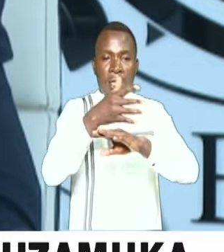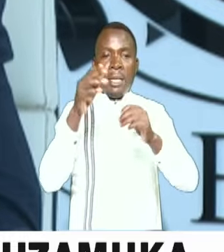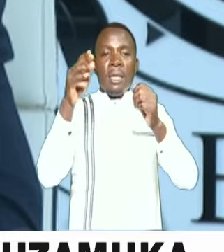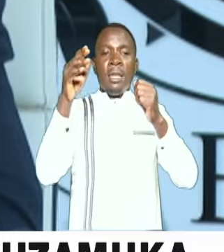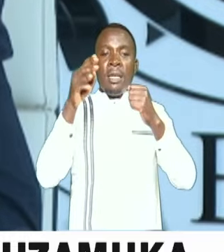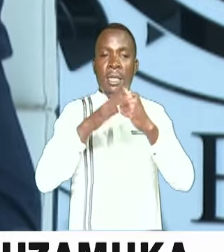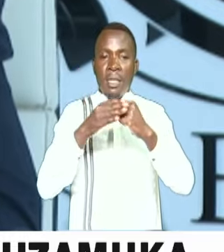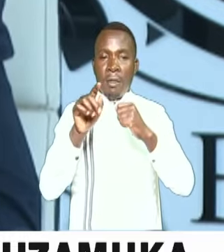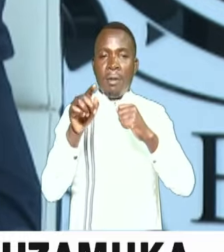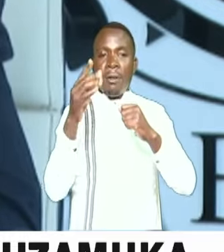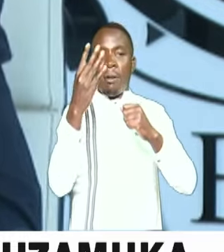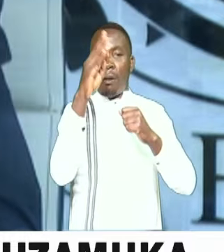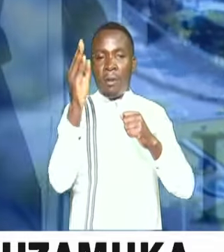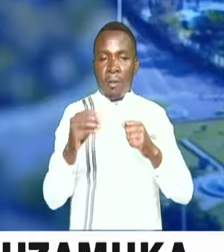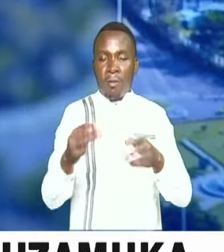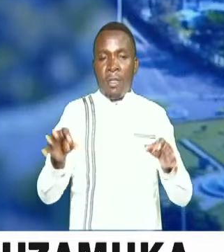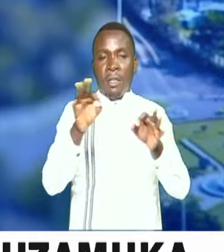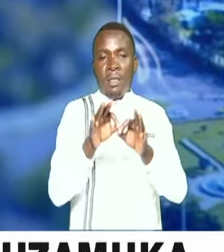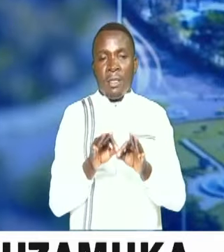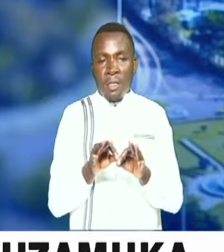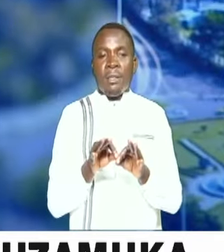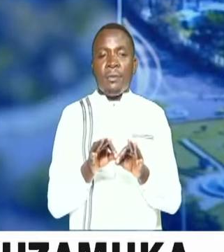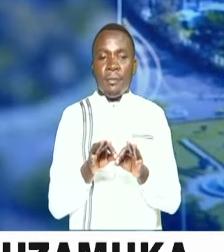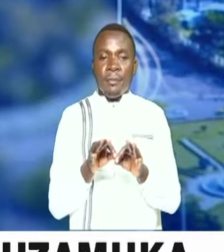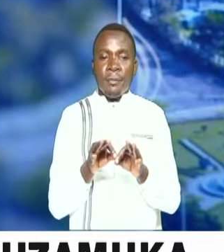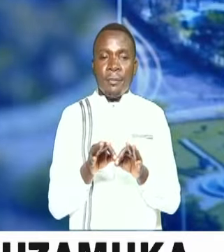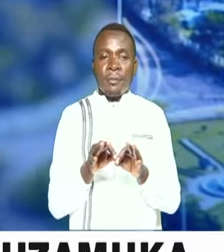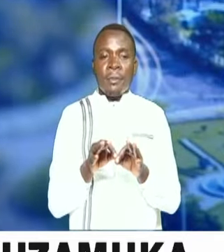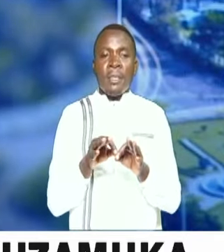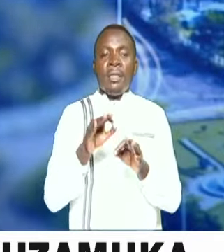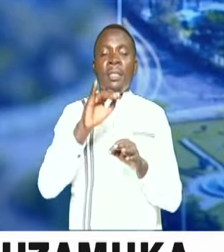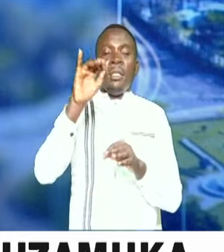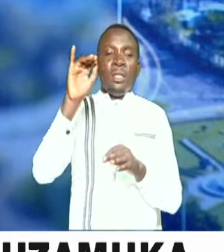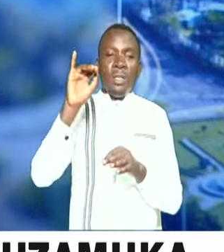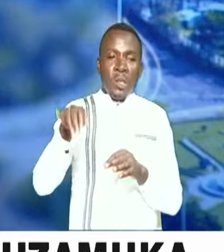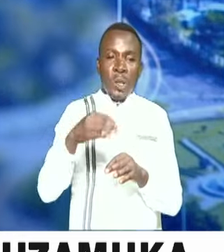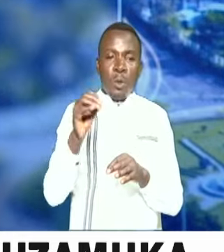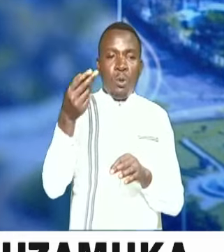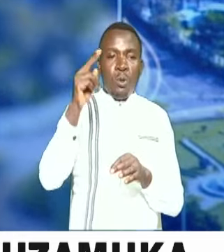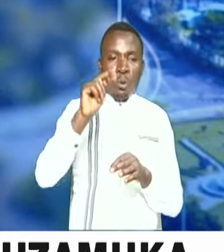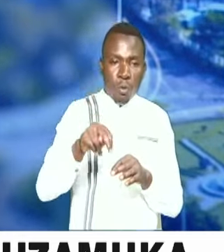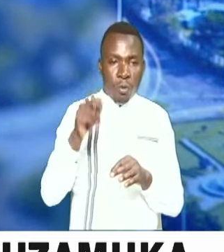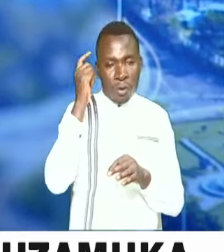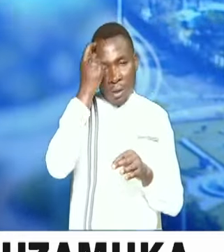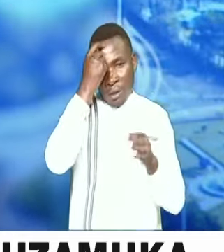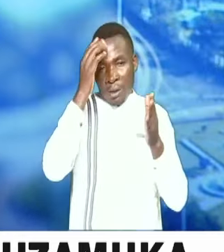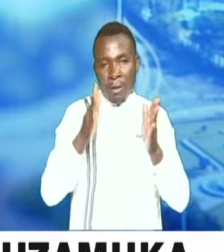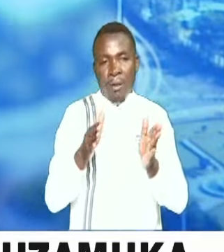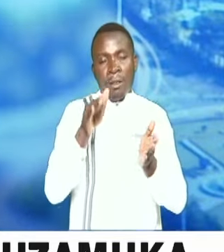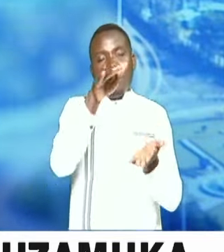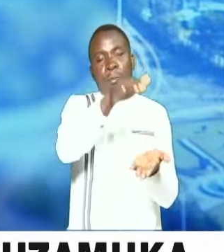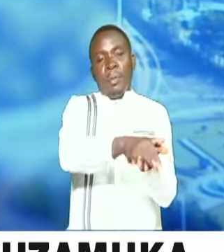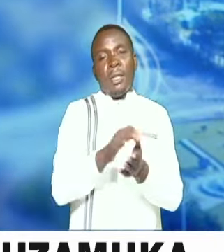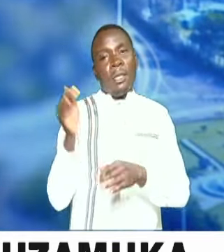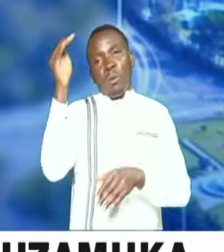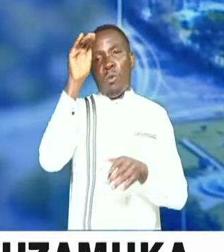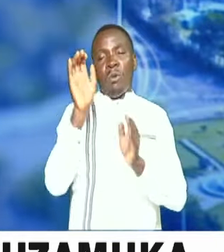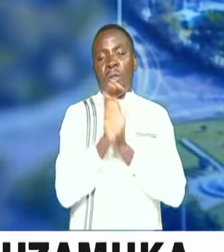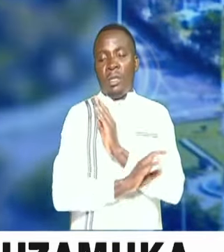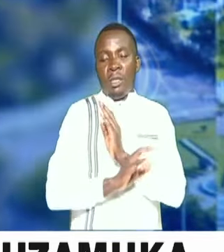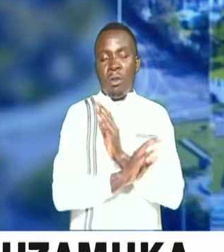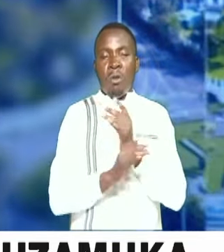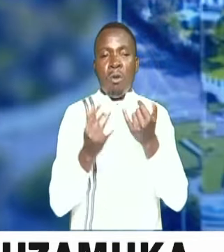9.4% guta agaciro. Ni John Rwangombwa, guverineri wa Banki Nkuru y'Igihugu. Uyu munsi